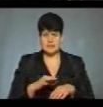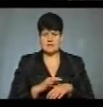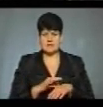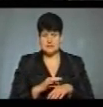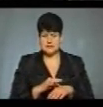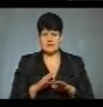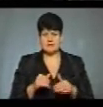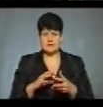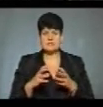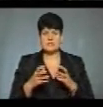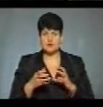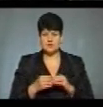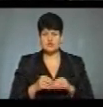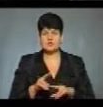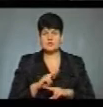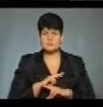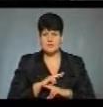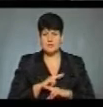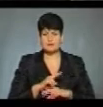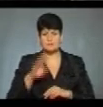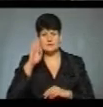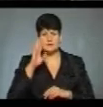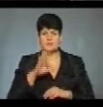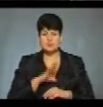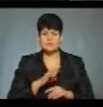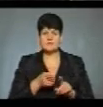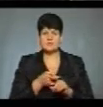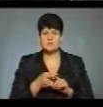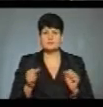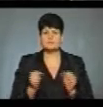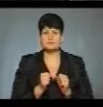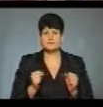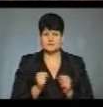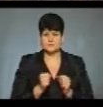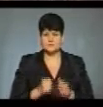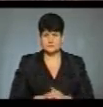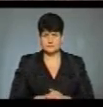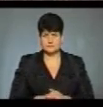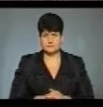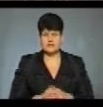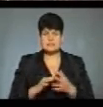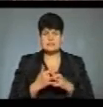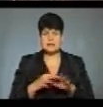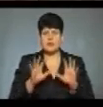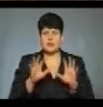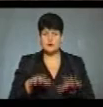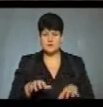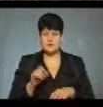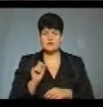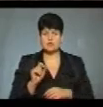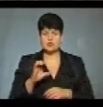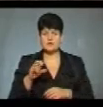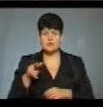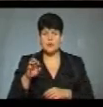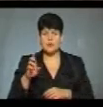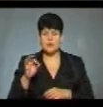експерт дав заключення про те, що смерть потерпілого наступила внаслідок переохолодження організму. Сільський голова Золотої Слободи Ігор